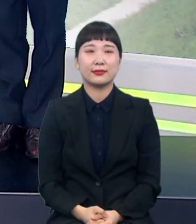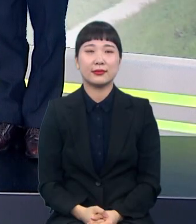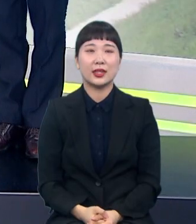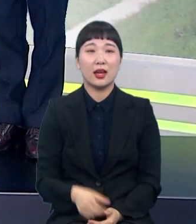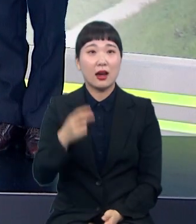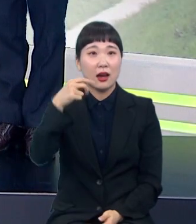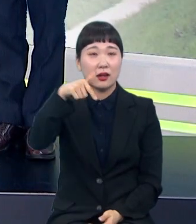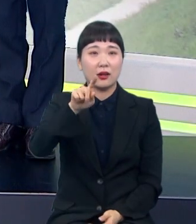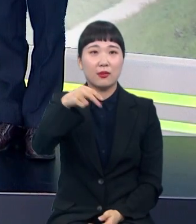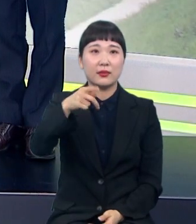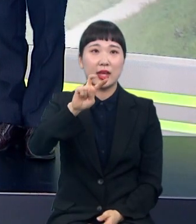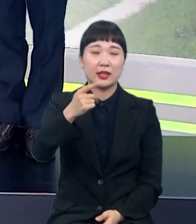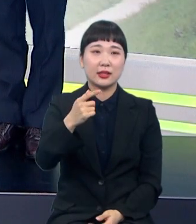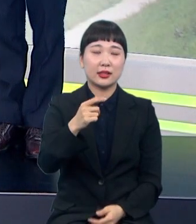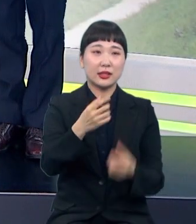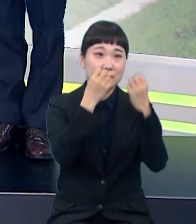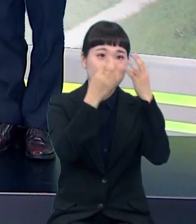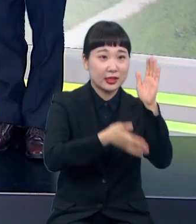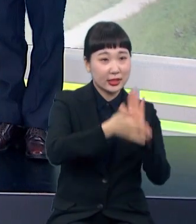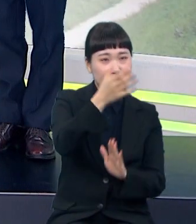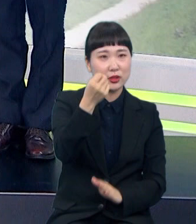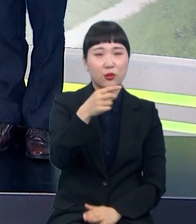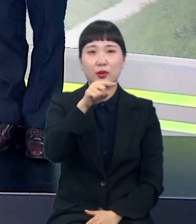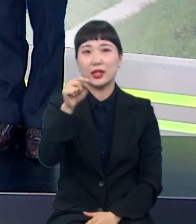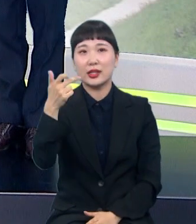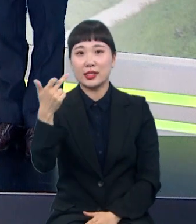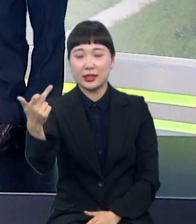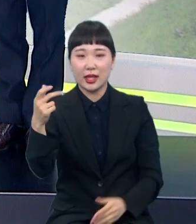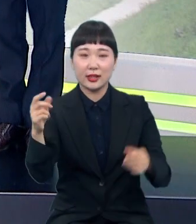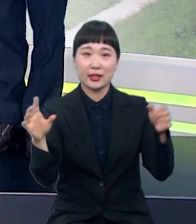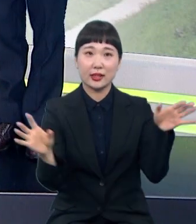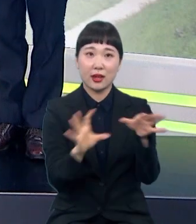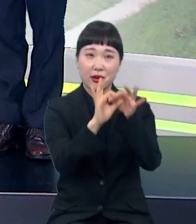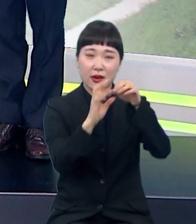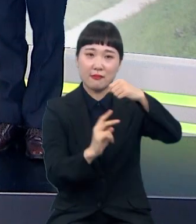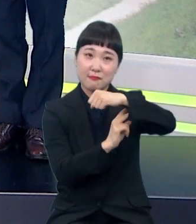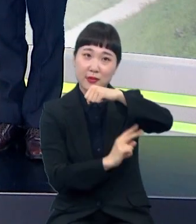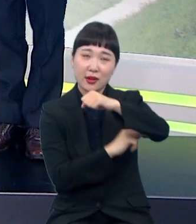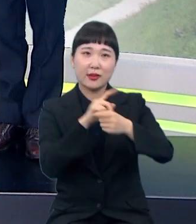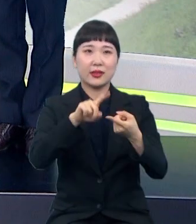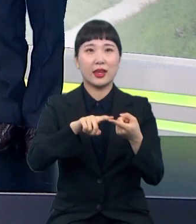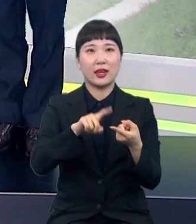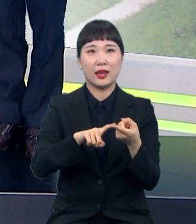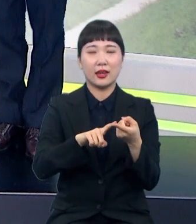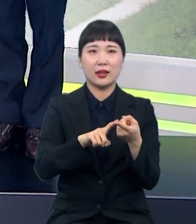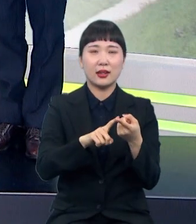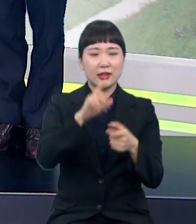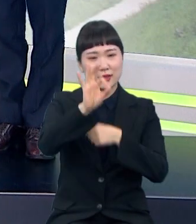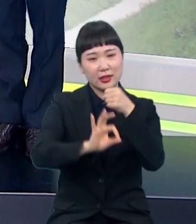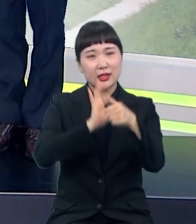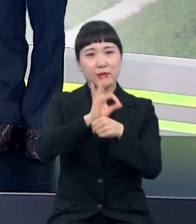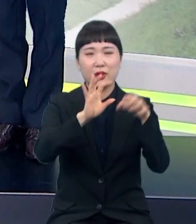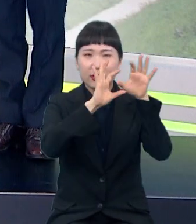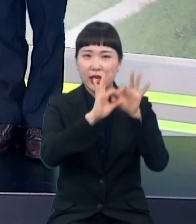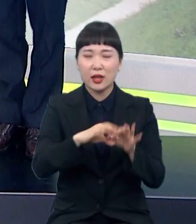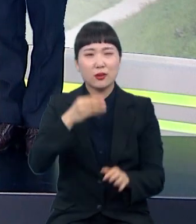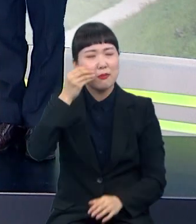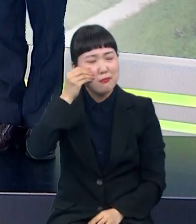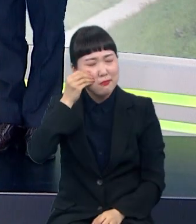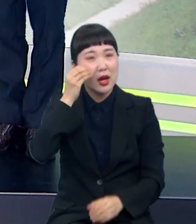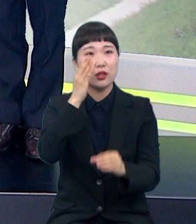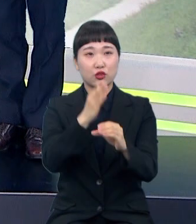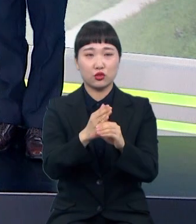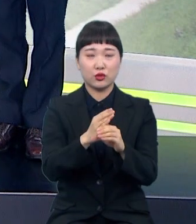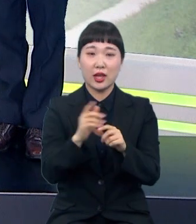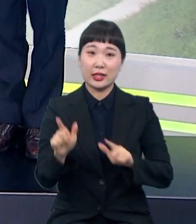검단 신도시에서 일산대교를 잇는 국지도 98호선 연결공사는 10년째 제자리 걸음을 하고 있습니다. 주민들의